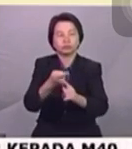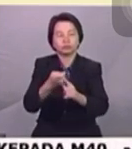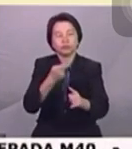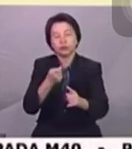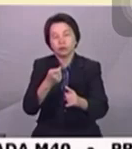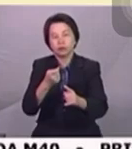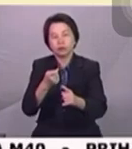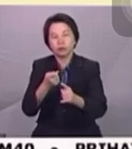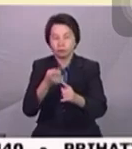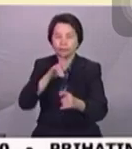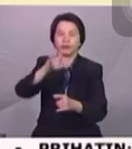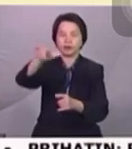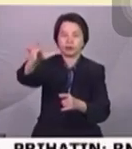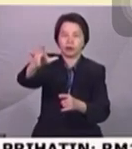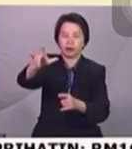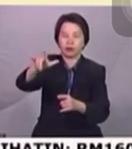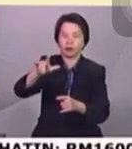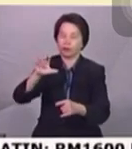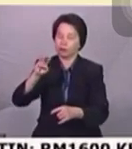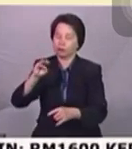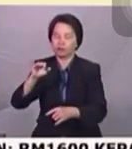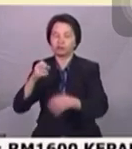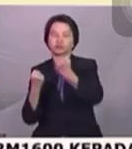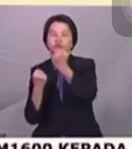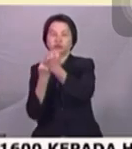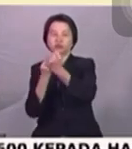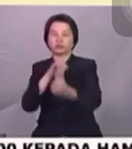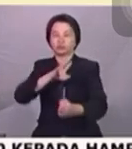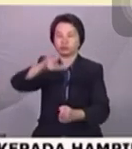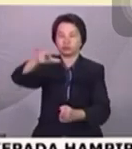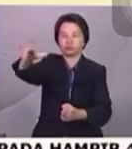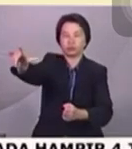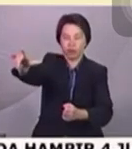dari segi penerbangan itu, menyumbang dari segi